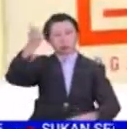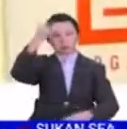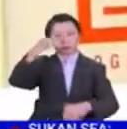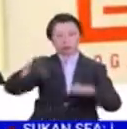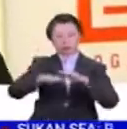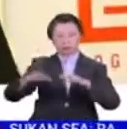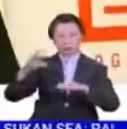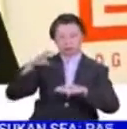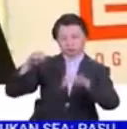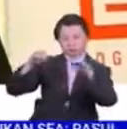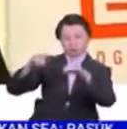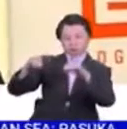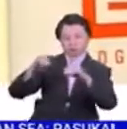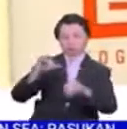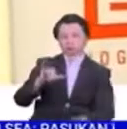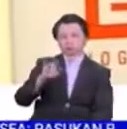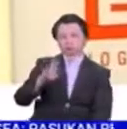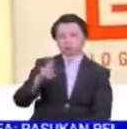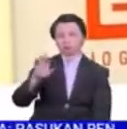bimbinganf